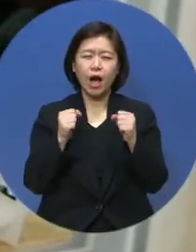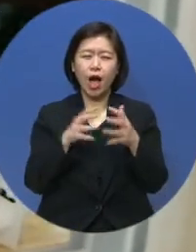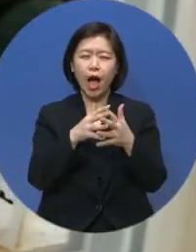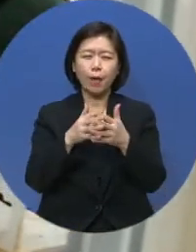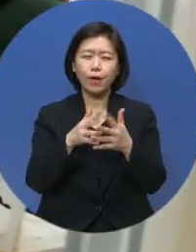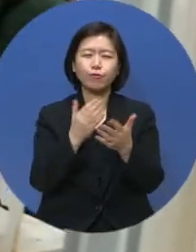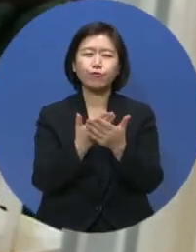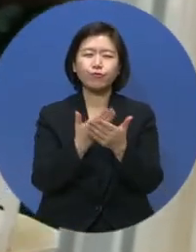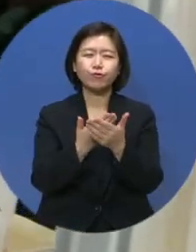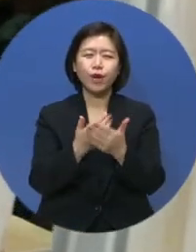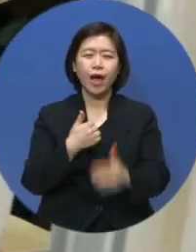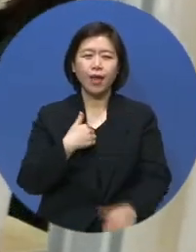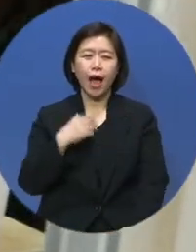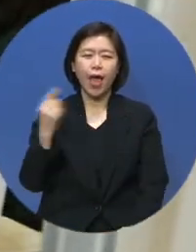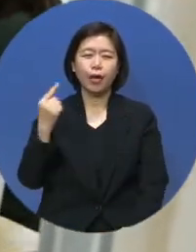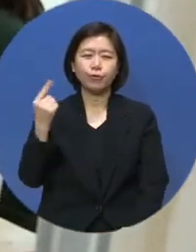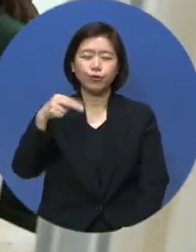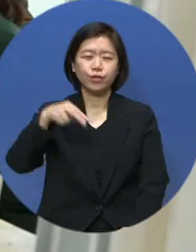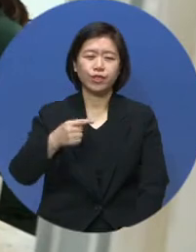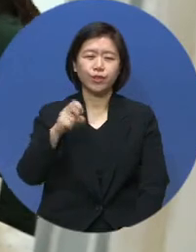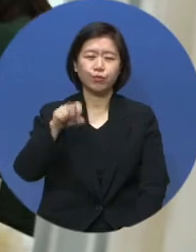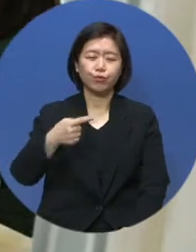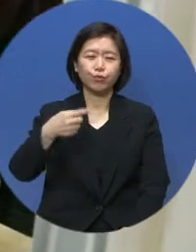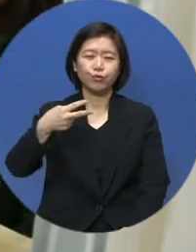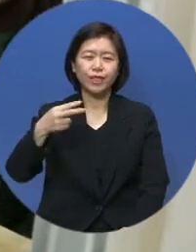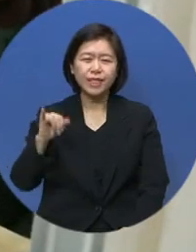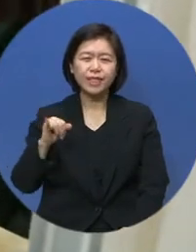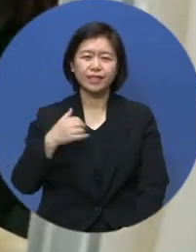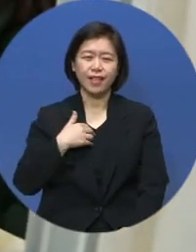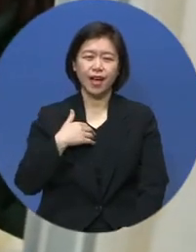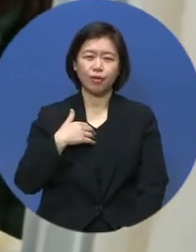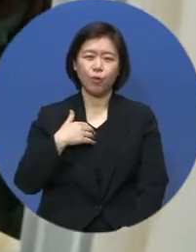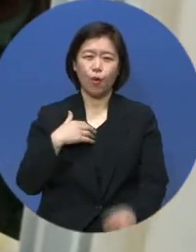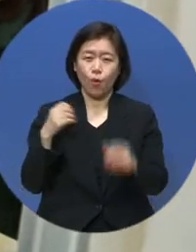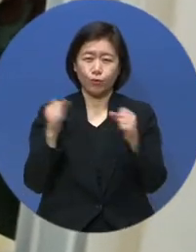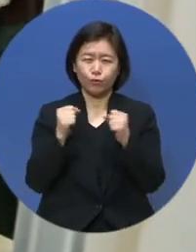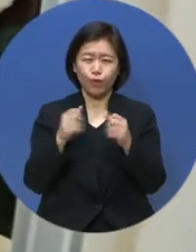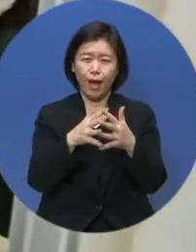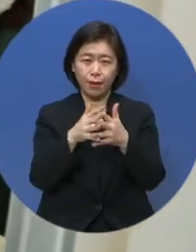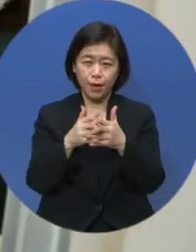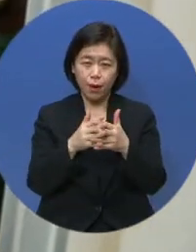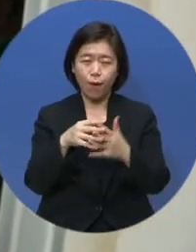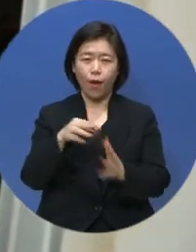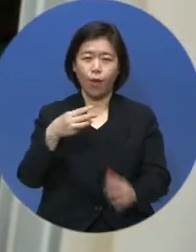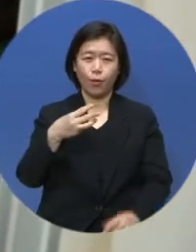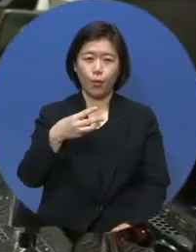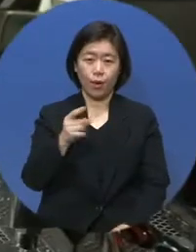야구르트 스무디요. 저 아이스 아메리카노요. 저 레모네이드요.